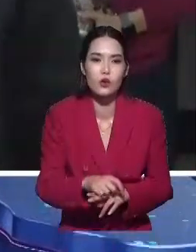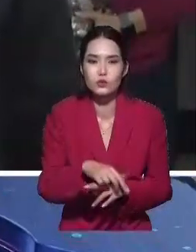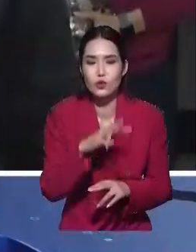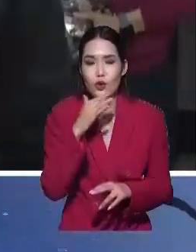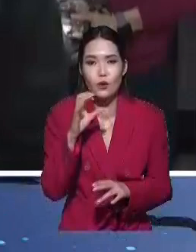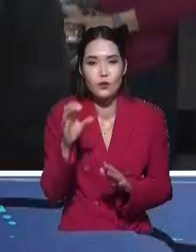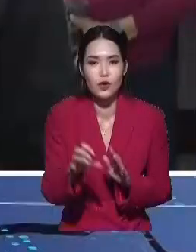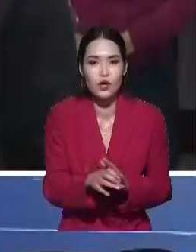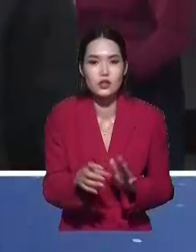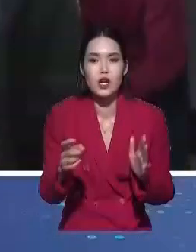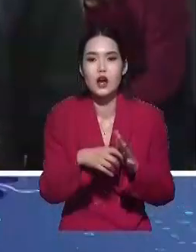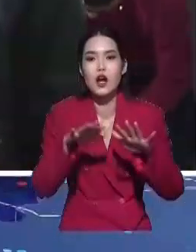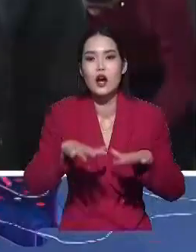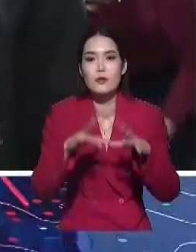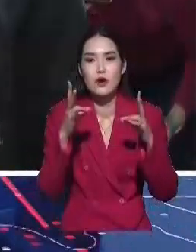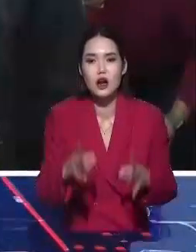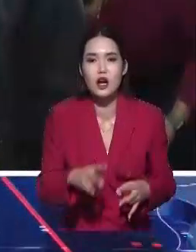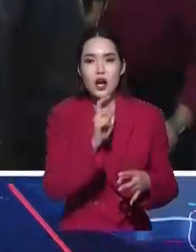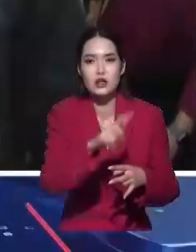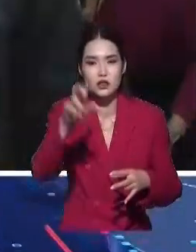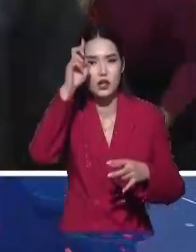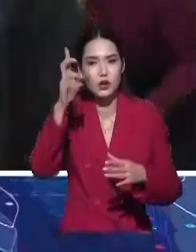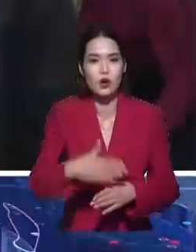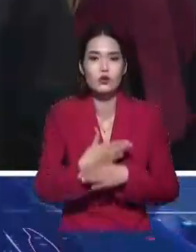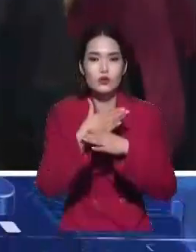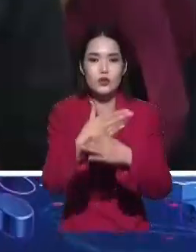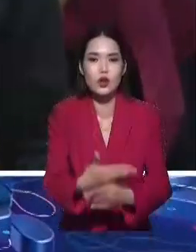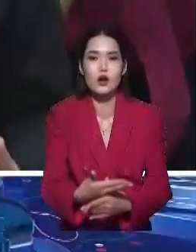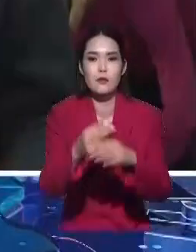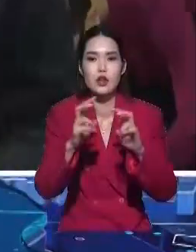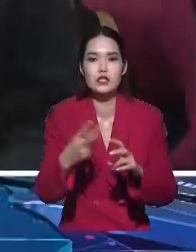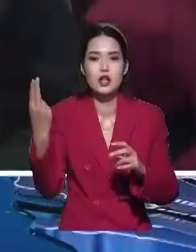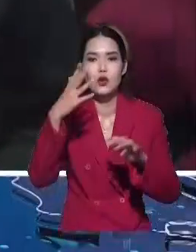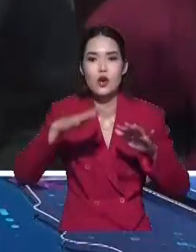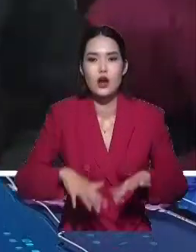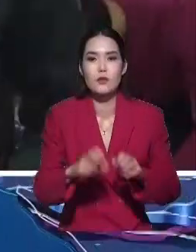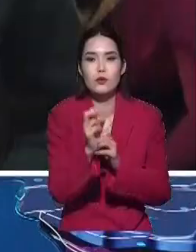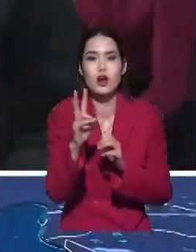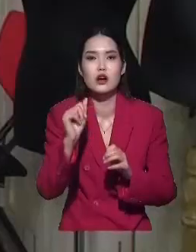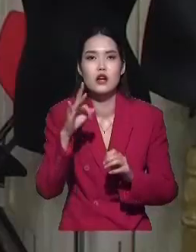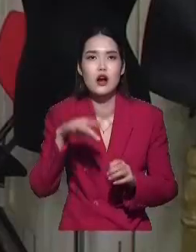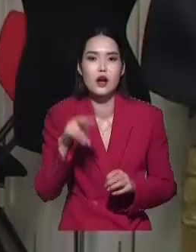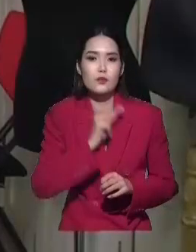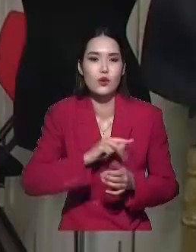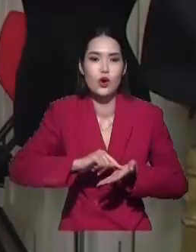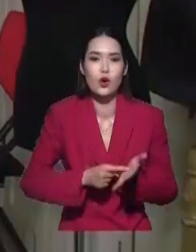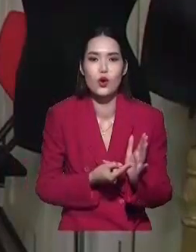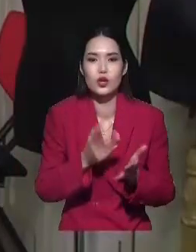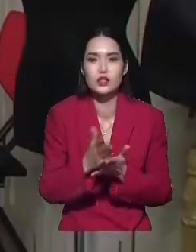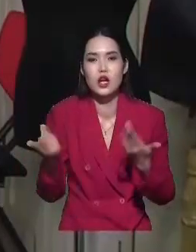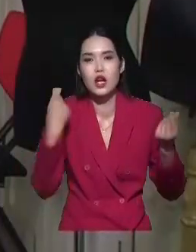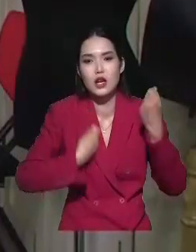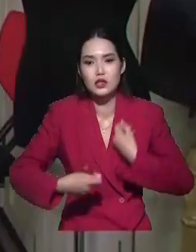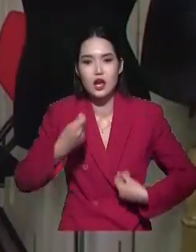жатыр. Қарғын судан зардап шеккен аумақтарға гуманитарлық көмек көрсету үшін елордада 12 қайырымдылық қор жұмыс істеп тұр. Олар киім-кешек,